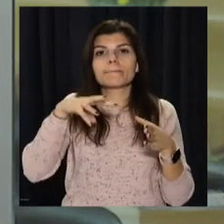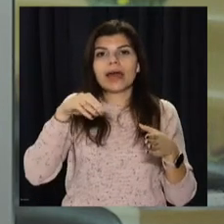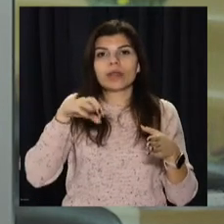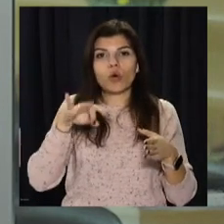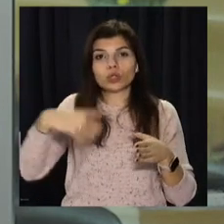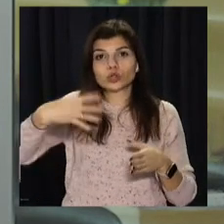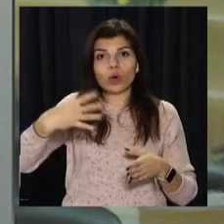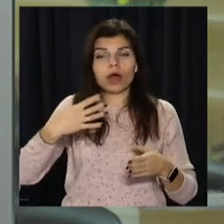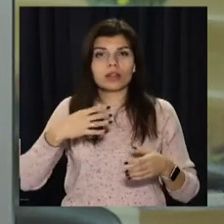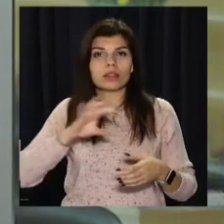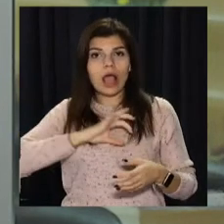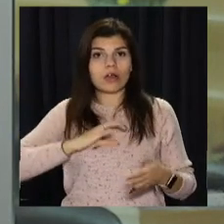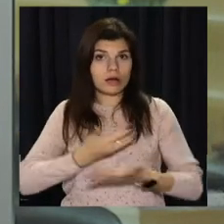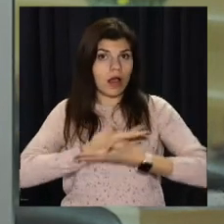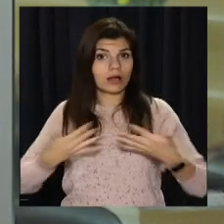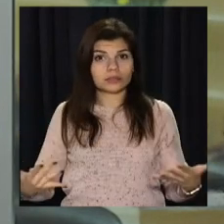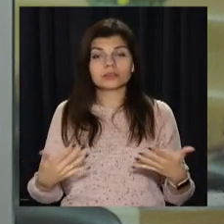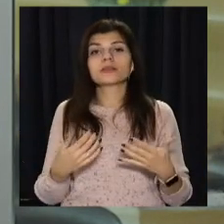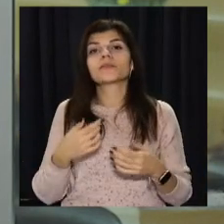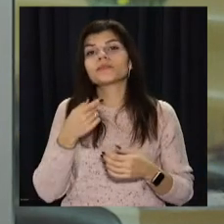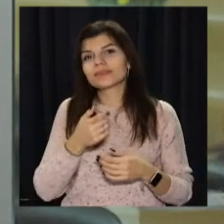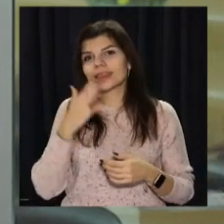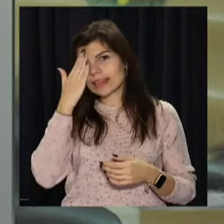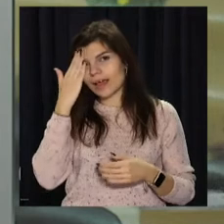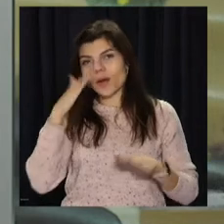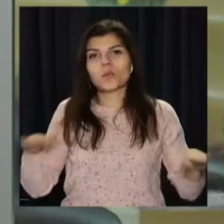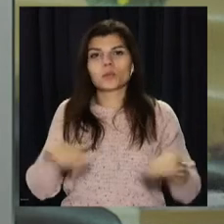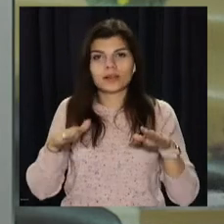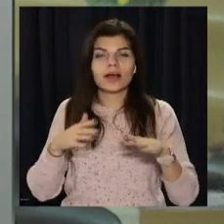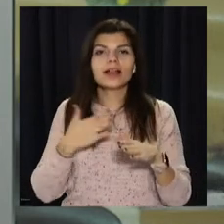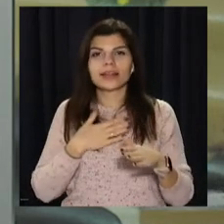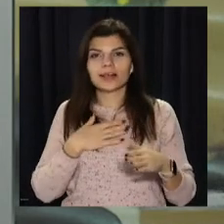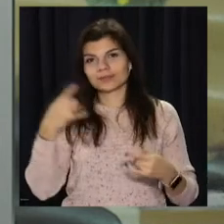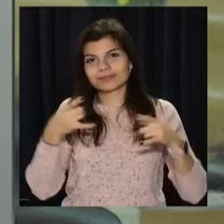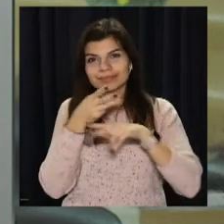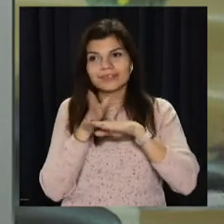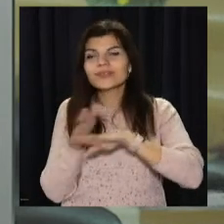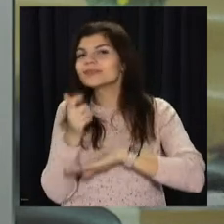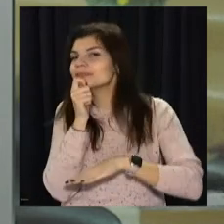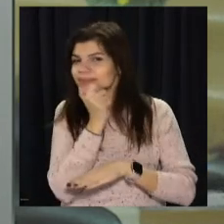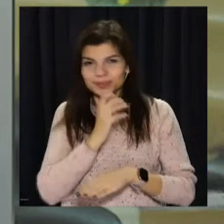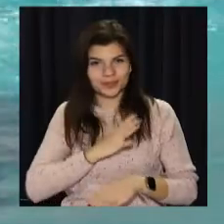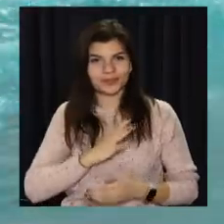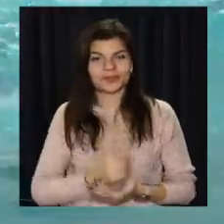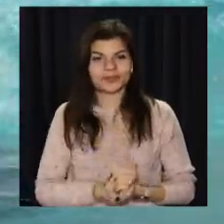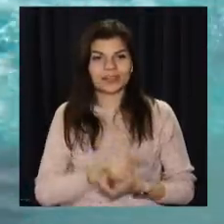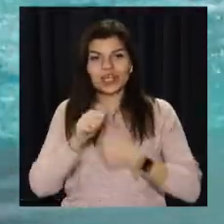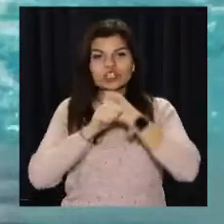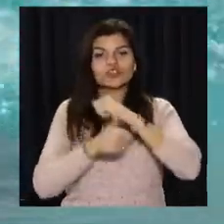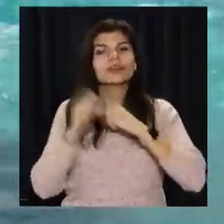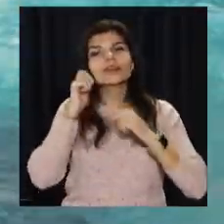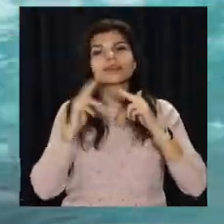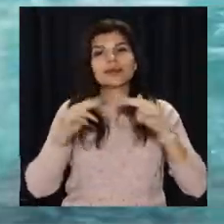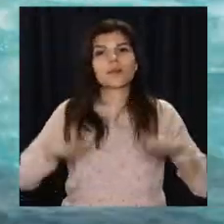40 нагород різного ґатунку. Із талановитими плавцями зустрівся наш В'ячеслав Куліш. 16-річний